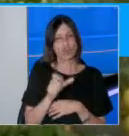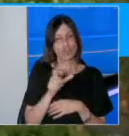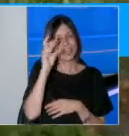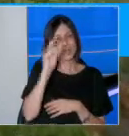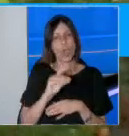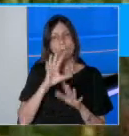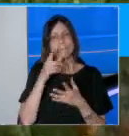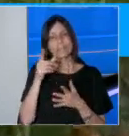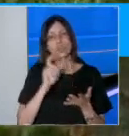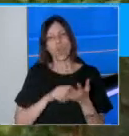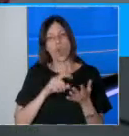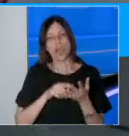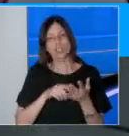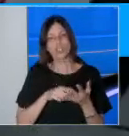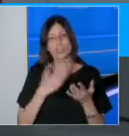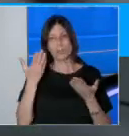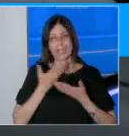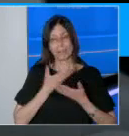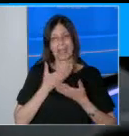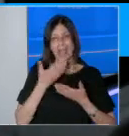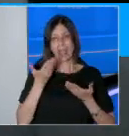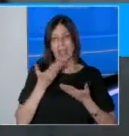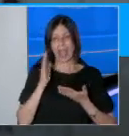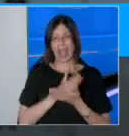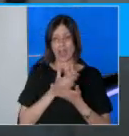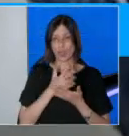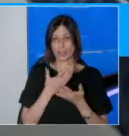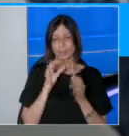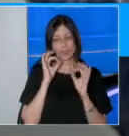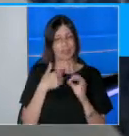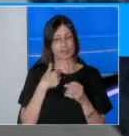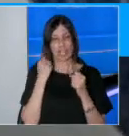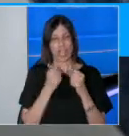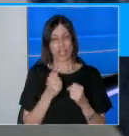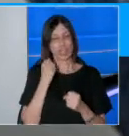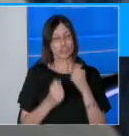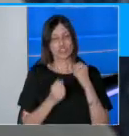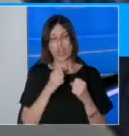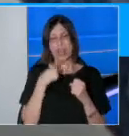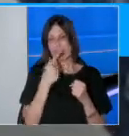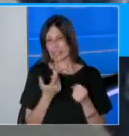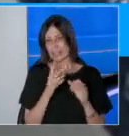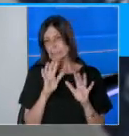דורש ממקבלי ההחלטות? זה האמת שקשה לי להגיד לך מה...